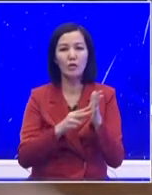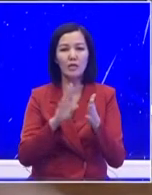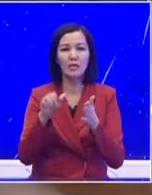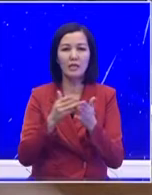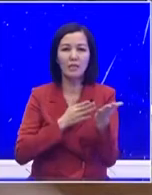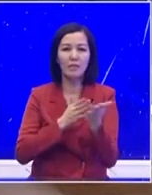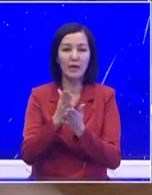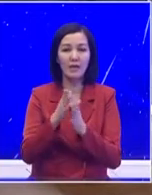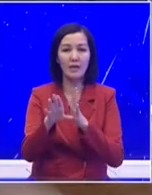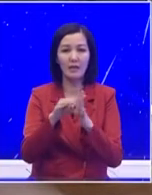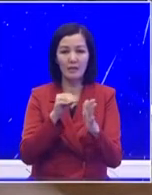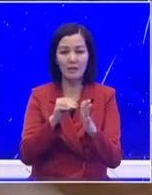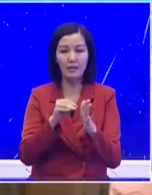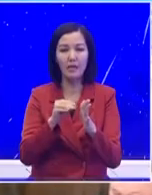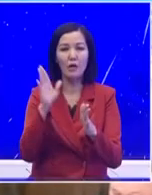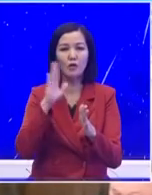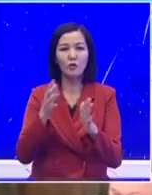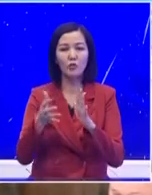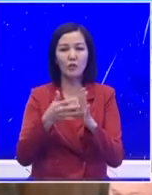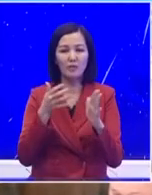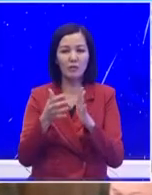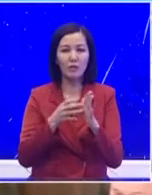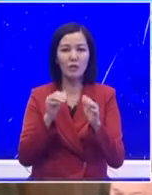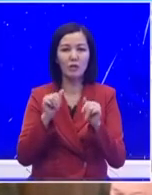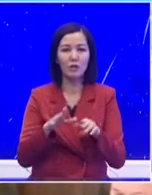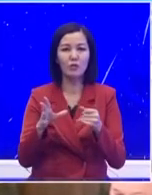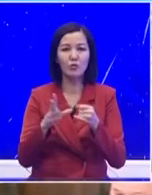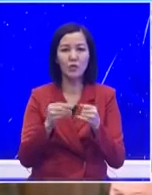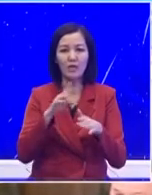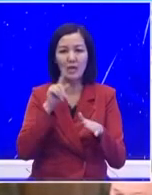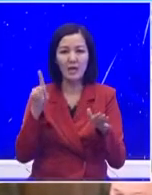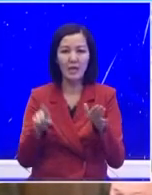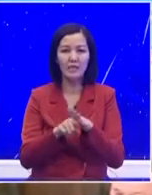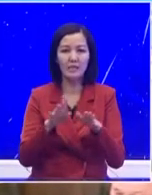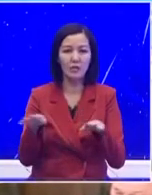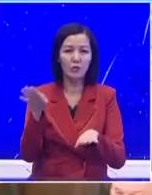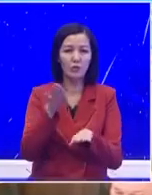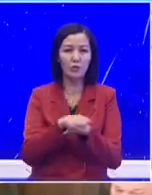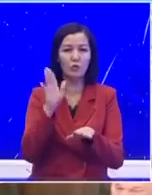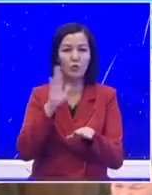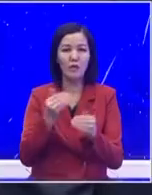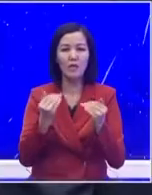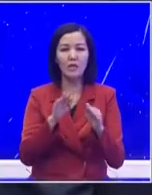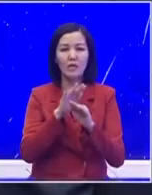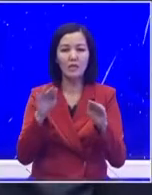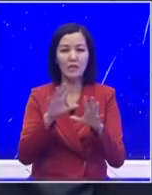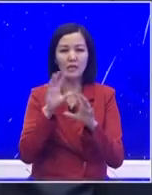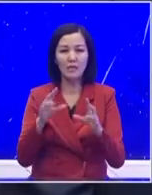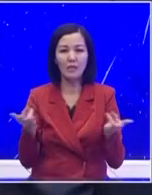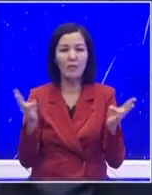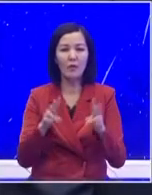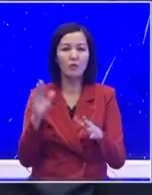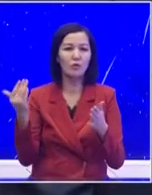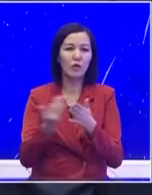7 негізгі бағыт анықталыпты. Елдегі су тапшылығын шешу, жерасты, жерүсті суларын қазіргі деңгейін сақтап қалу, жаңа